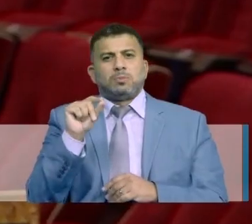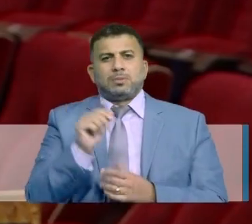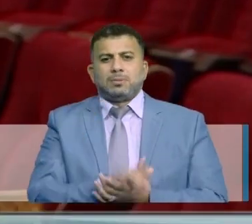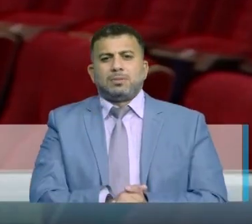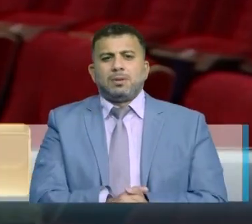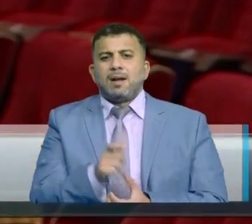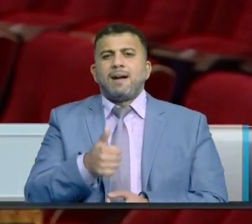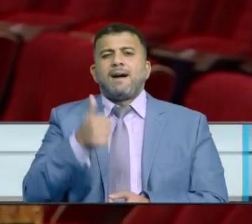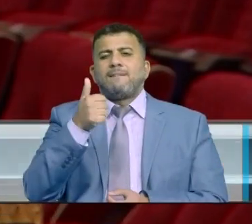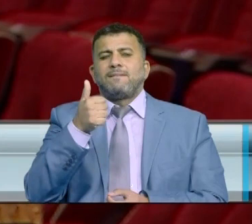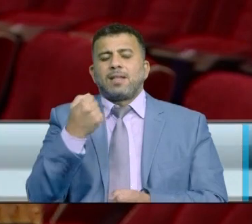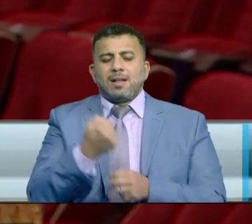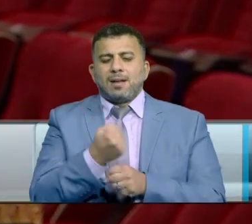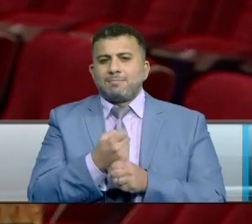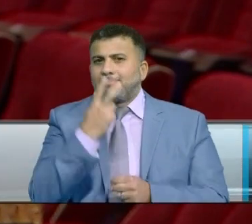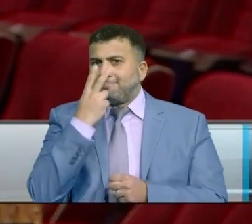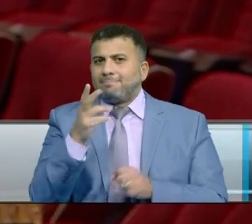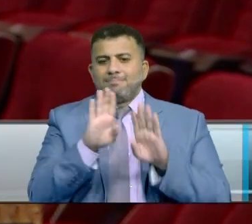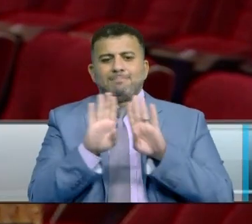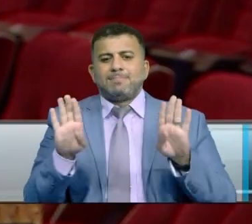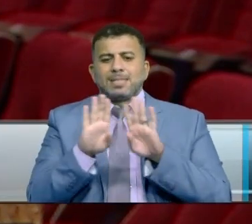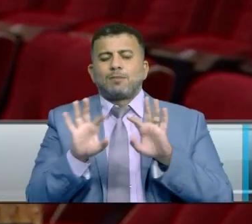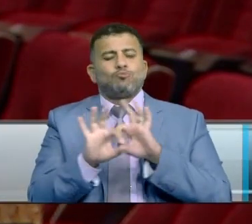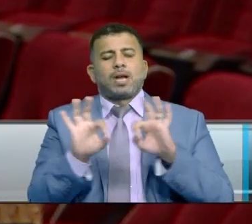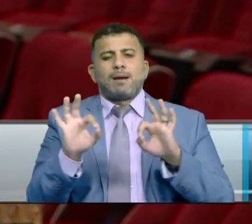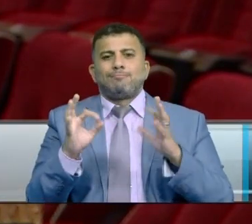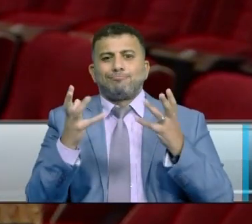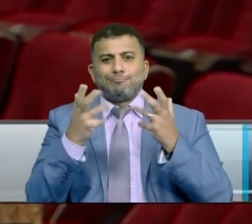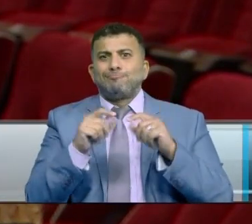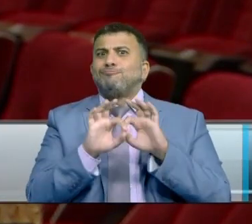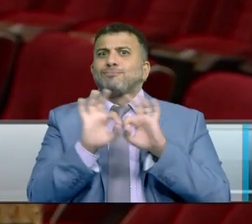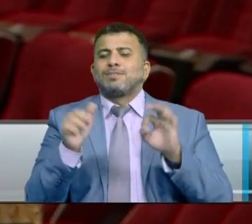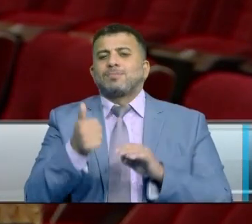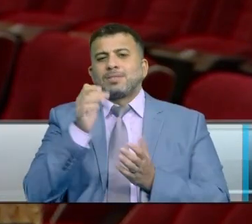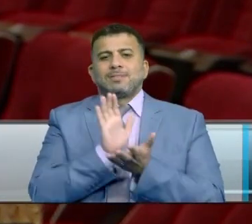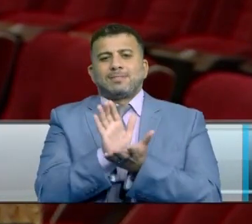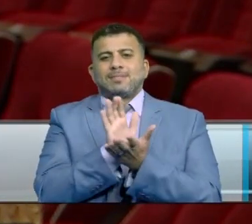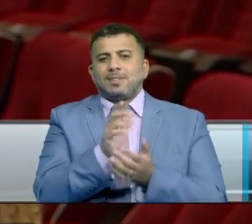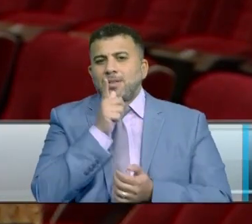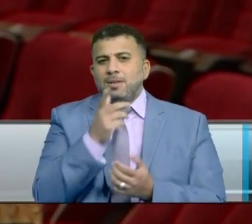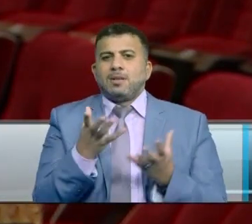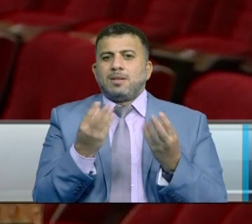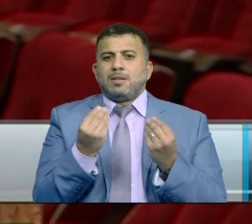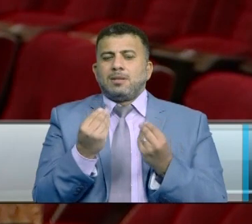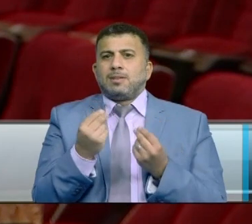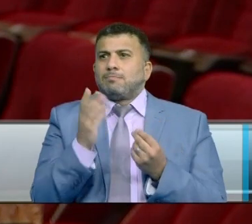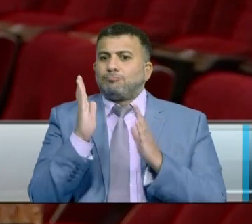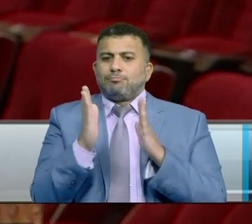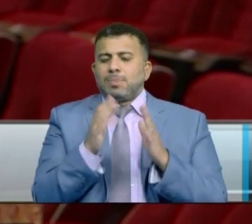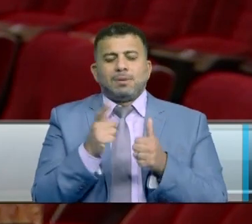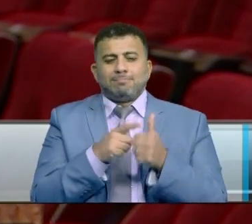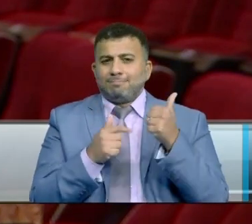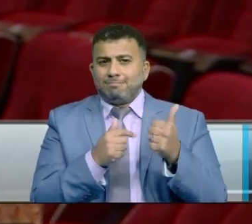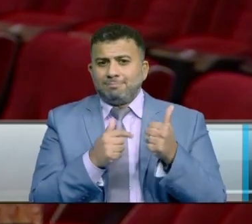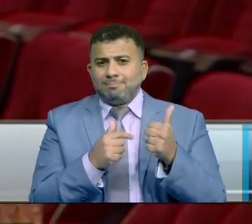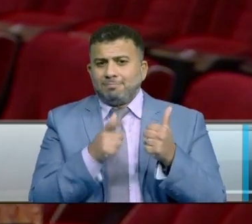في أفضل عرض مسرحي متكامل. قدمت لي هذه الجائزة الكثير من الأشياء، أولا